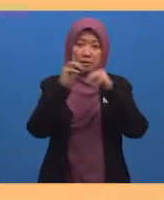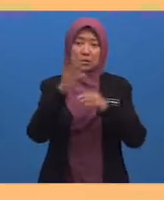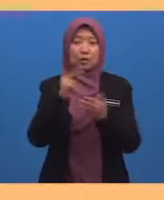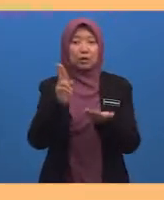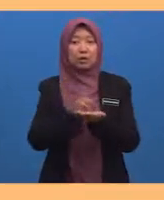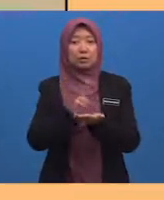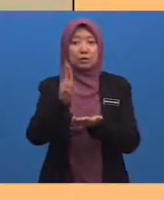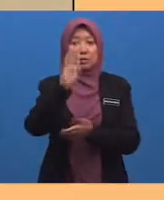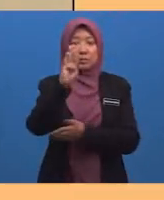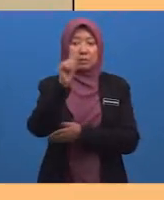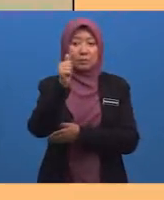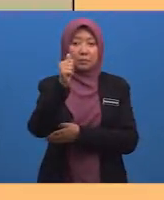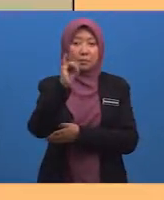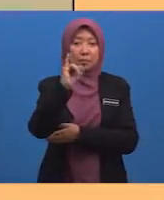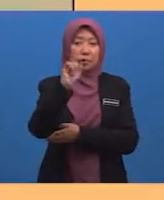Universiti Baitul Rahman.